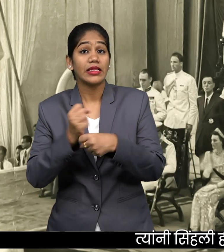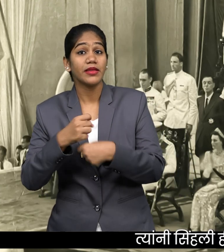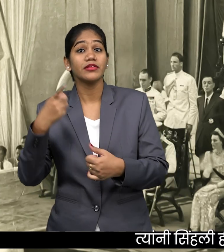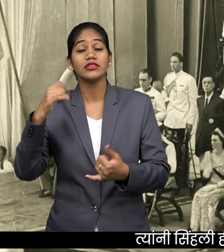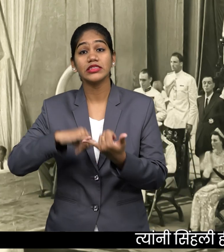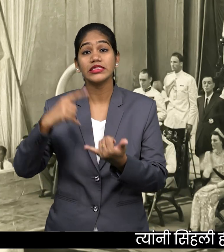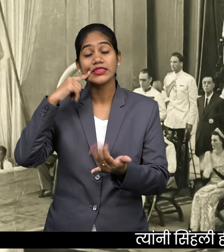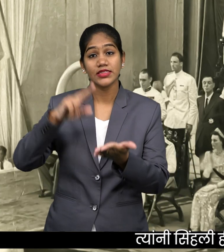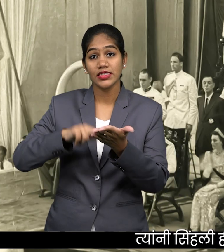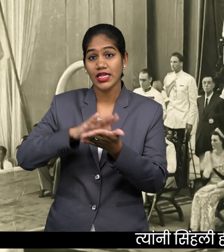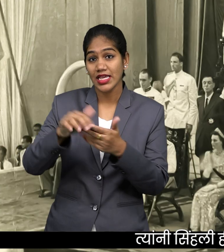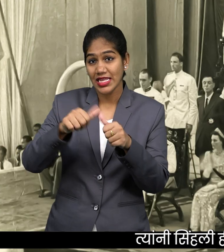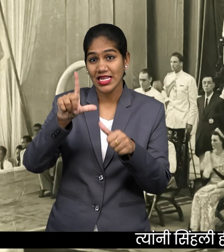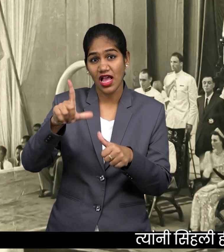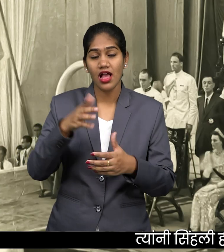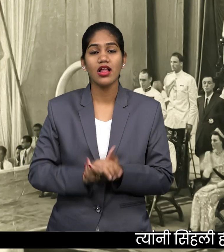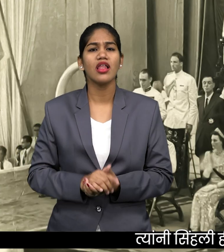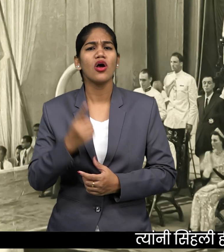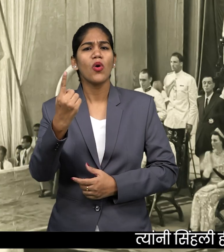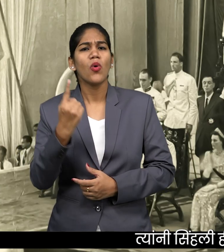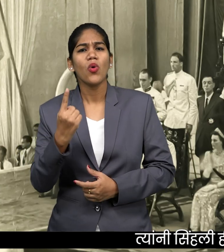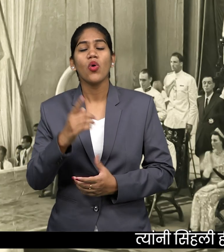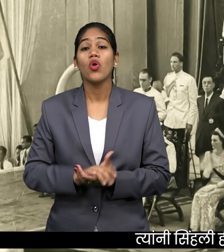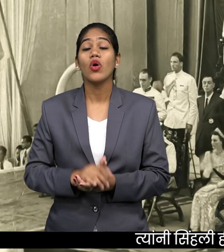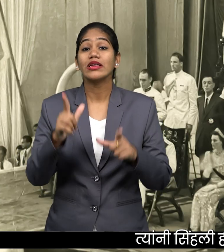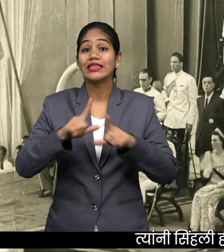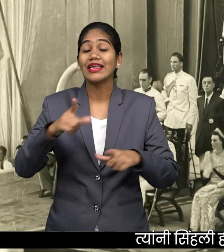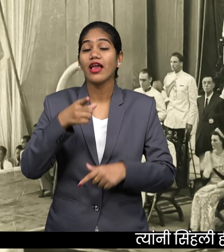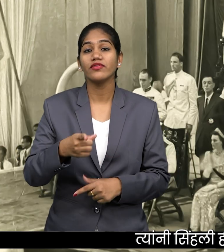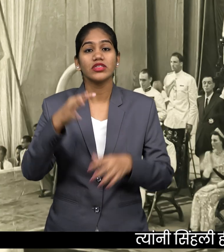त्यांनी सिंहली ही एकमेव अधिकृत भाषा बनवली